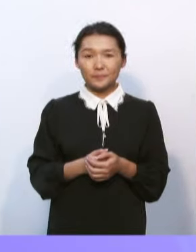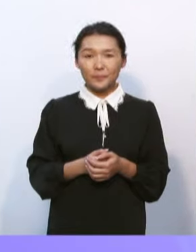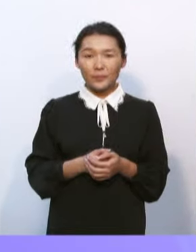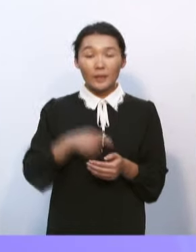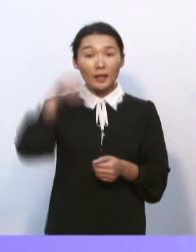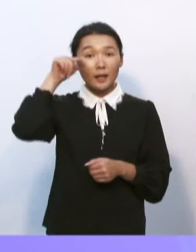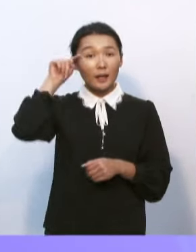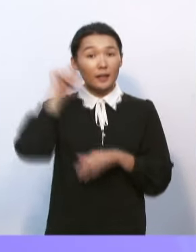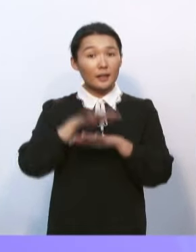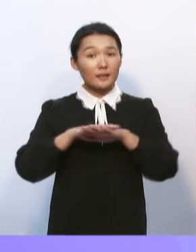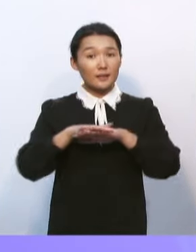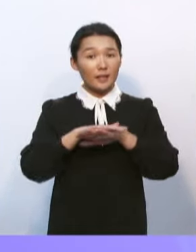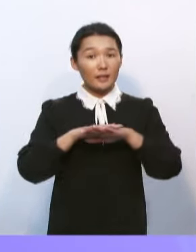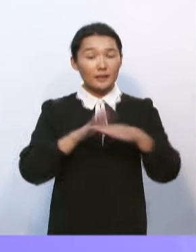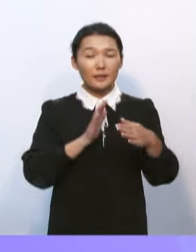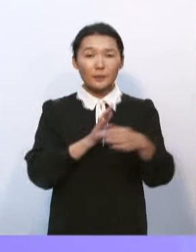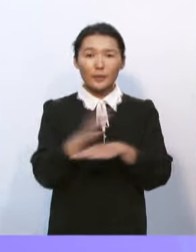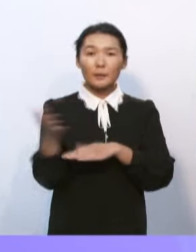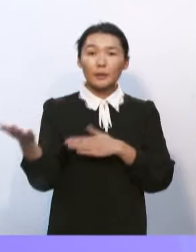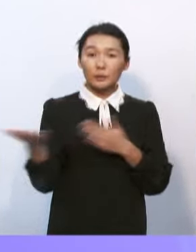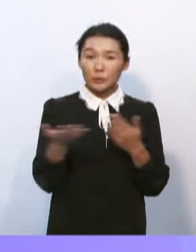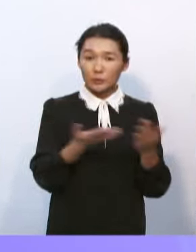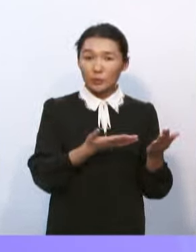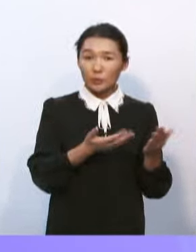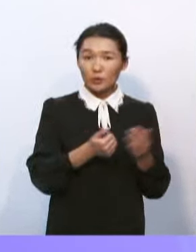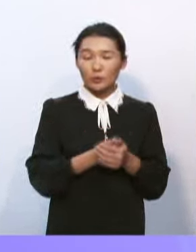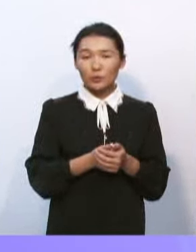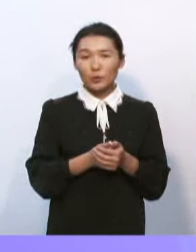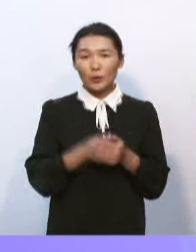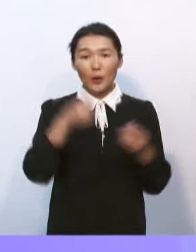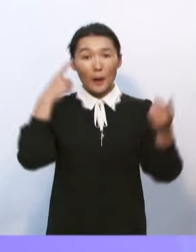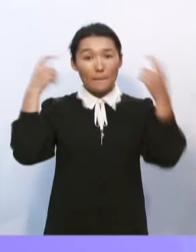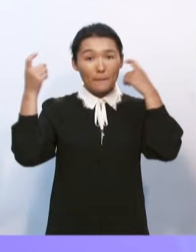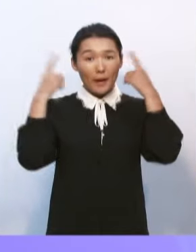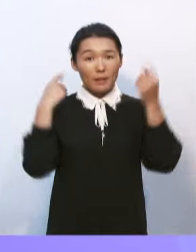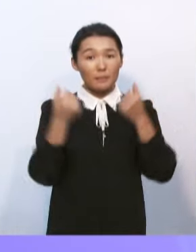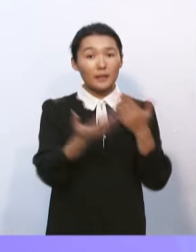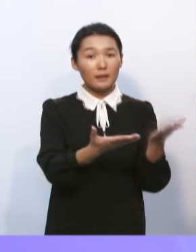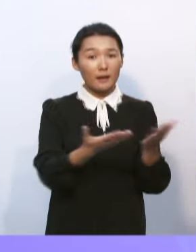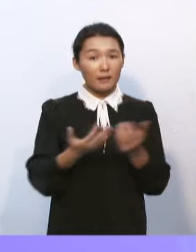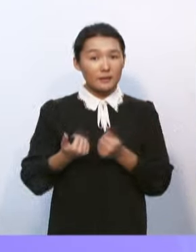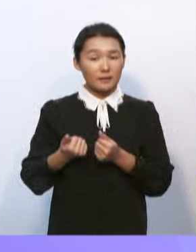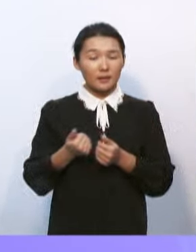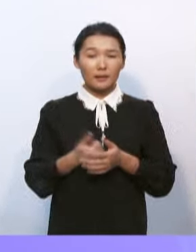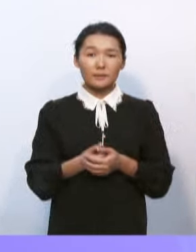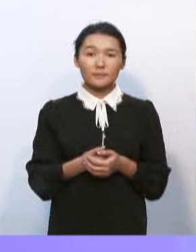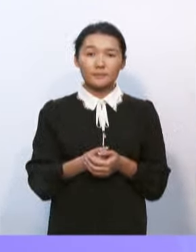Кыргыз элинин мейман достугу жөнүндө маалымат аласыңар.